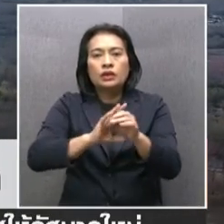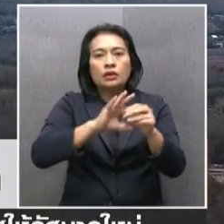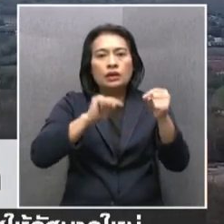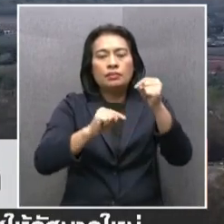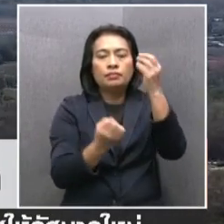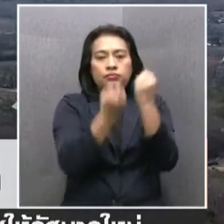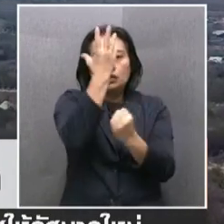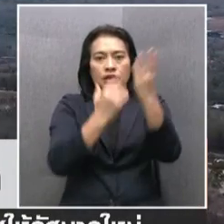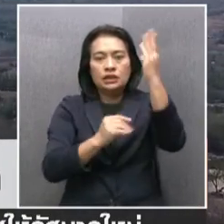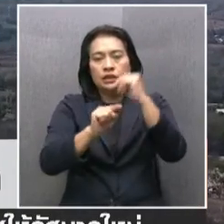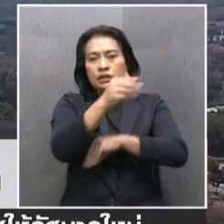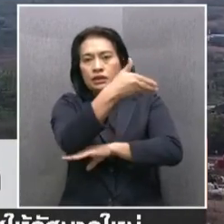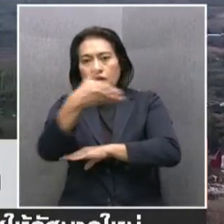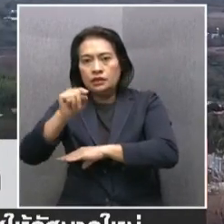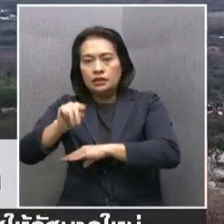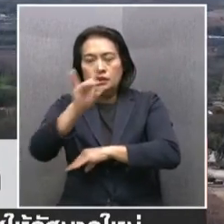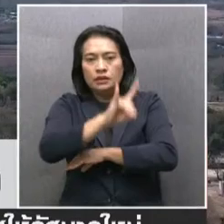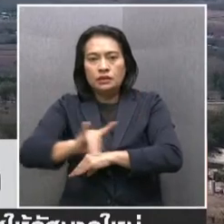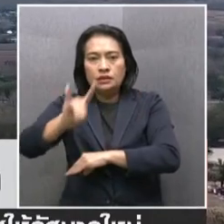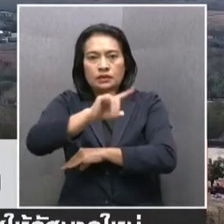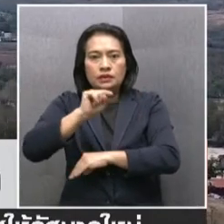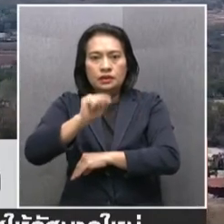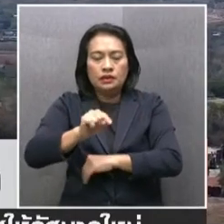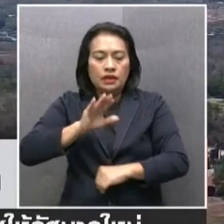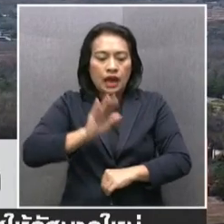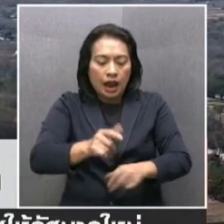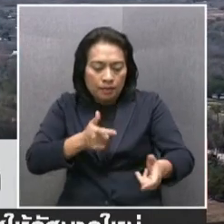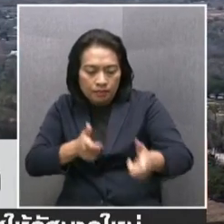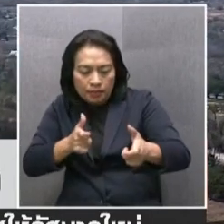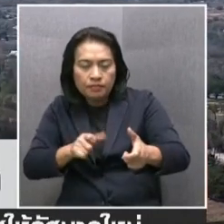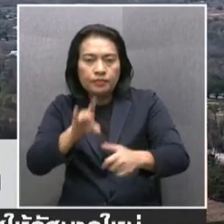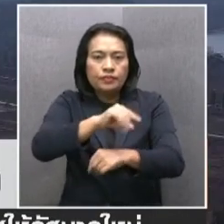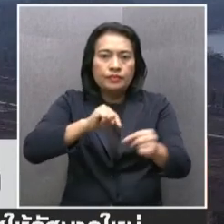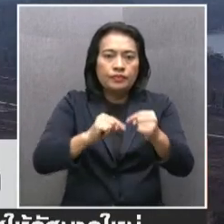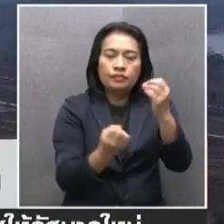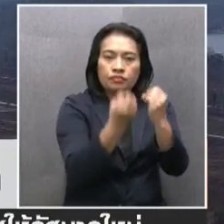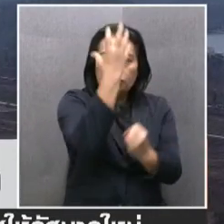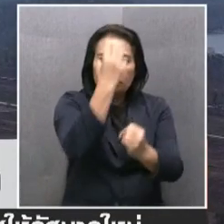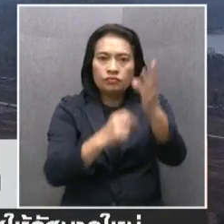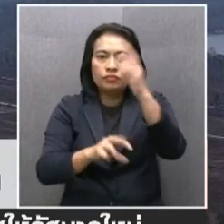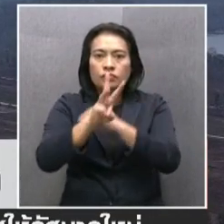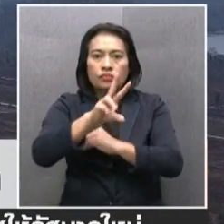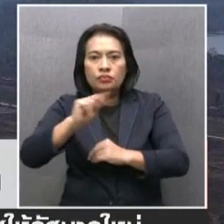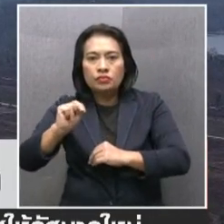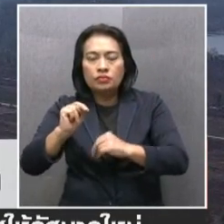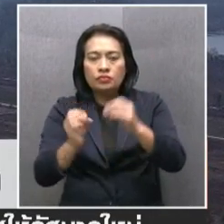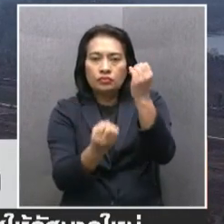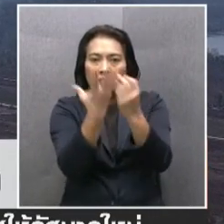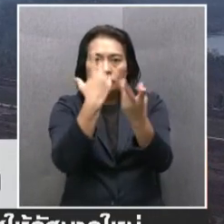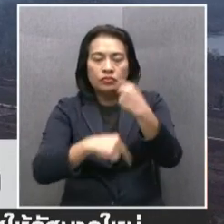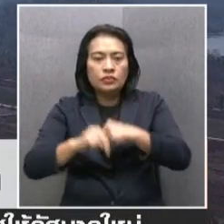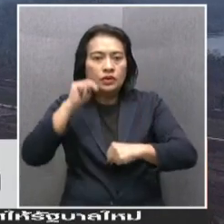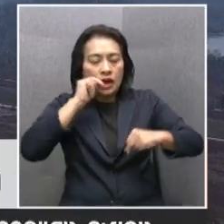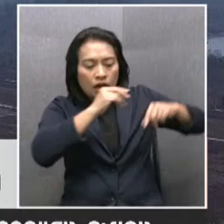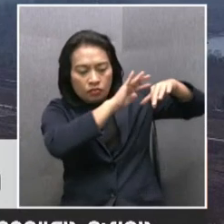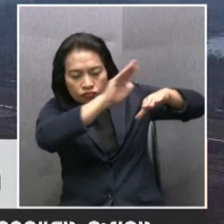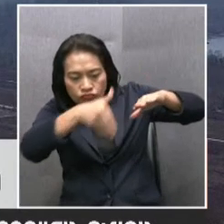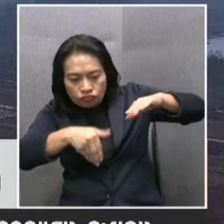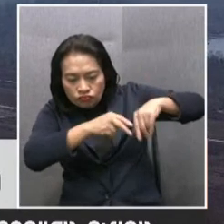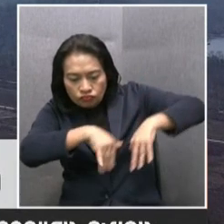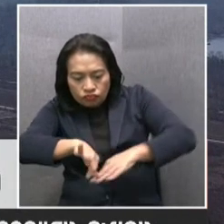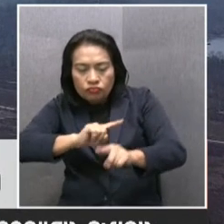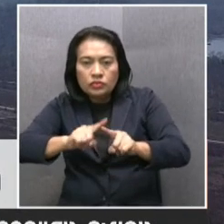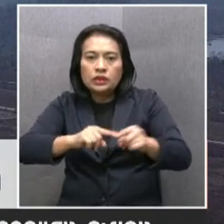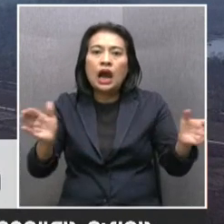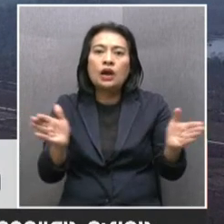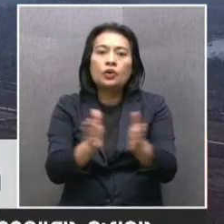าติเขตรักษาพันธุ์สัตว์ป่าเขตห้ามล่าสัตว์ป่าวรรณอุทยานพื้นที่ต้นน้ำชั้น1และพื้นที่อนุรักษ์อื่นๆรวม